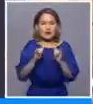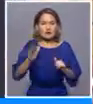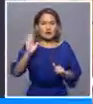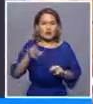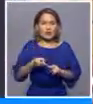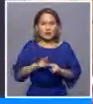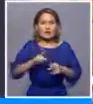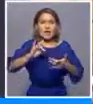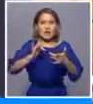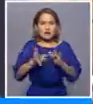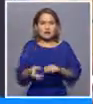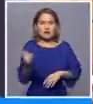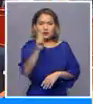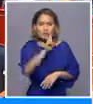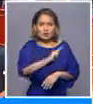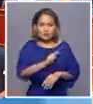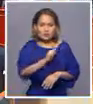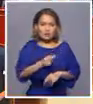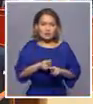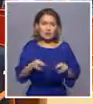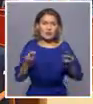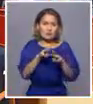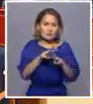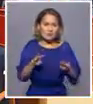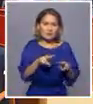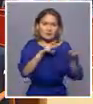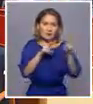халыққа қол жетімділігін қамтамасыз етеді. Айнұр Омар, Айқын Дәлел, Қазақстан ұлттық телеарнасы.